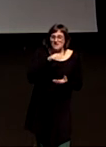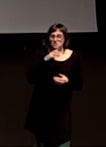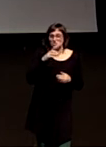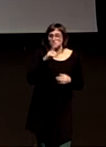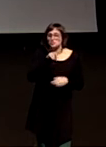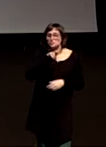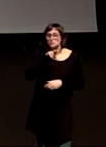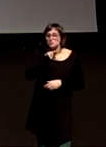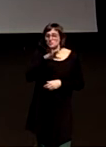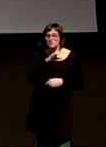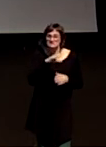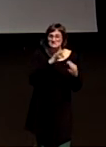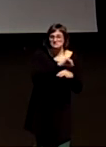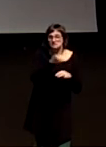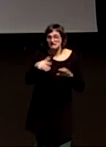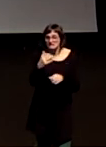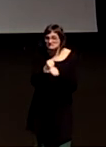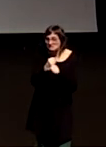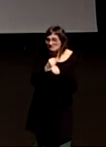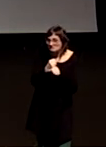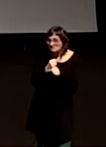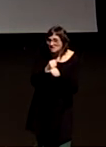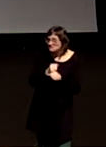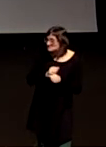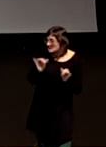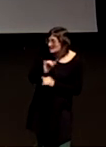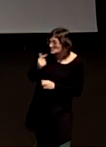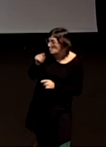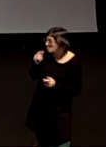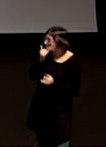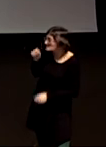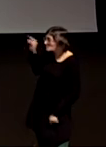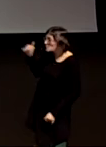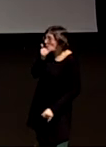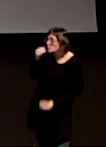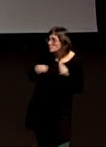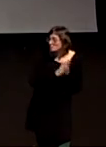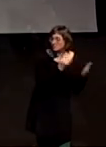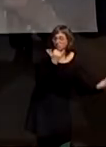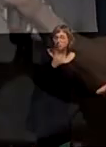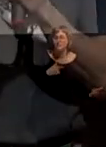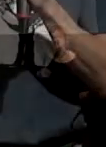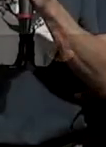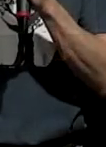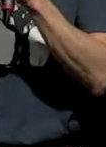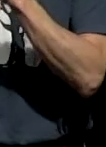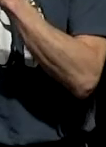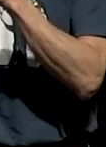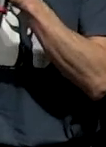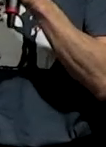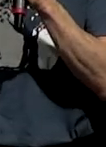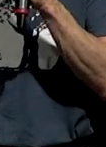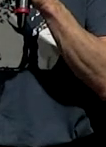je sais pas si si on a un des deux qui s'est trompé ou je sais pas mais sûrement sur moi non c'est surtout que les